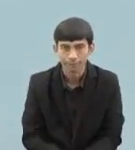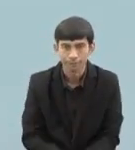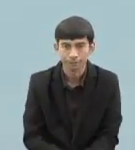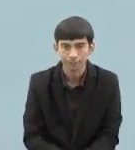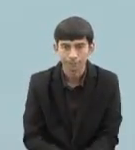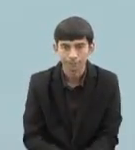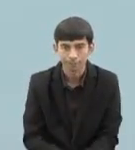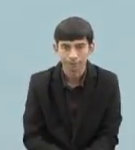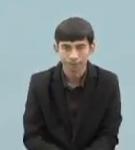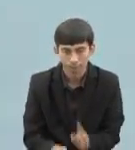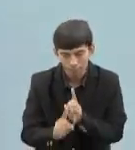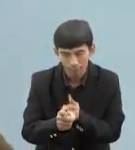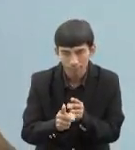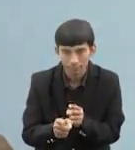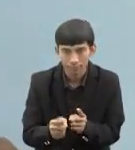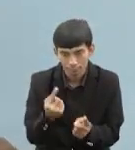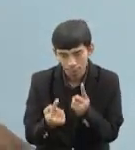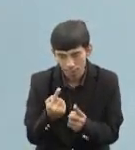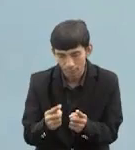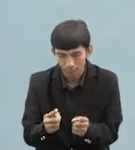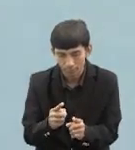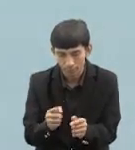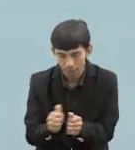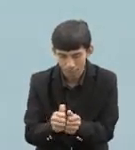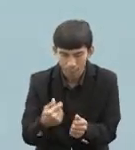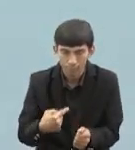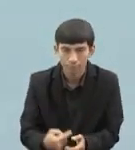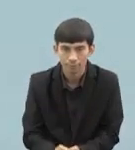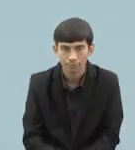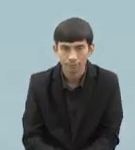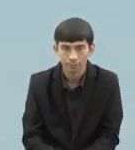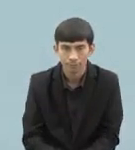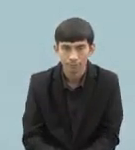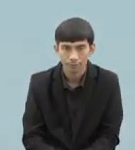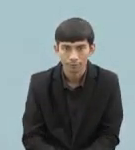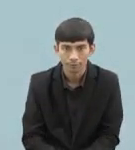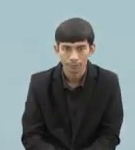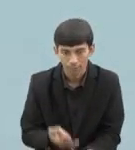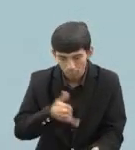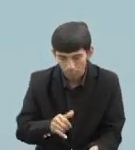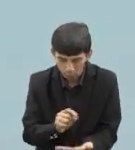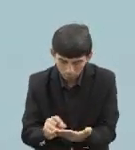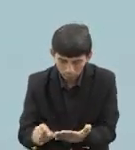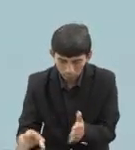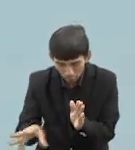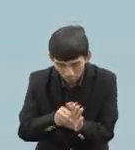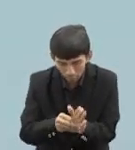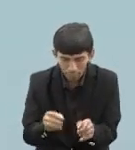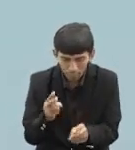Chà chồng lòi tiên tọt chùm mùi nạ cửu mà con mỏ. Cô bác cọt ra tục tế.